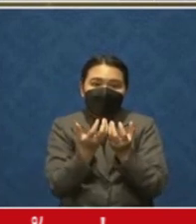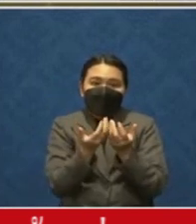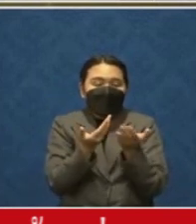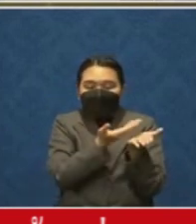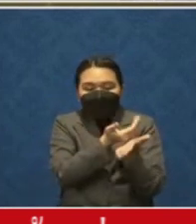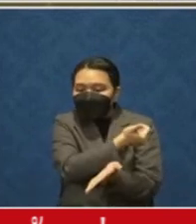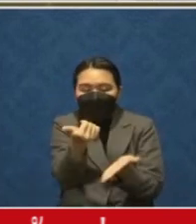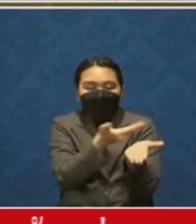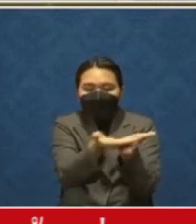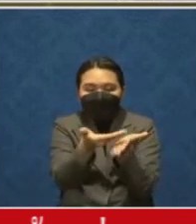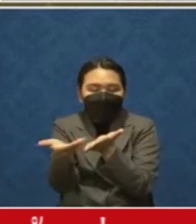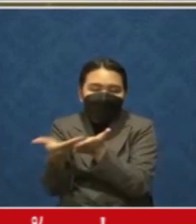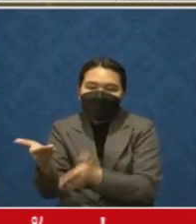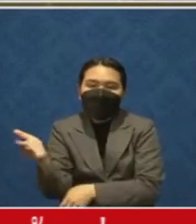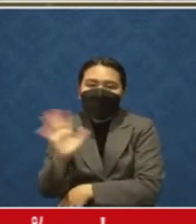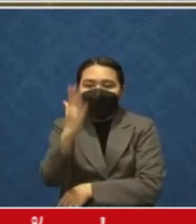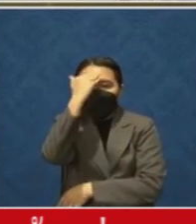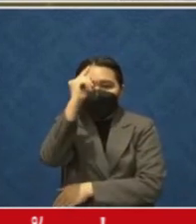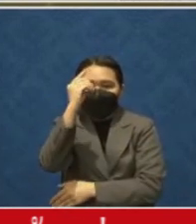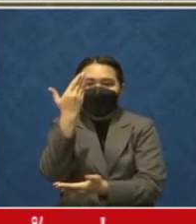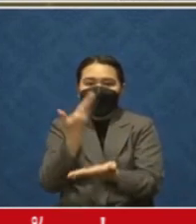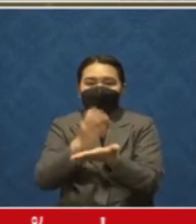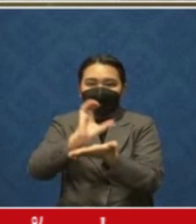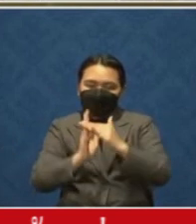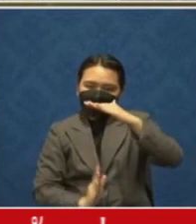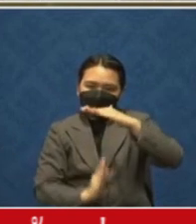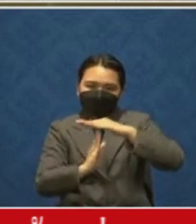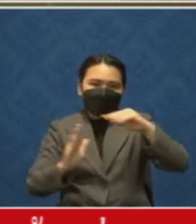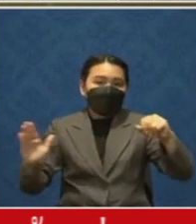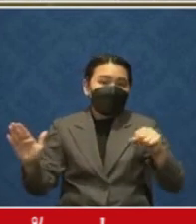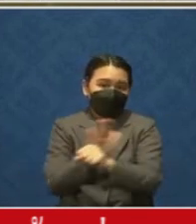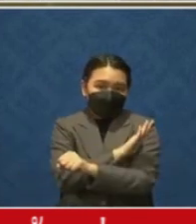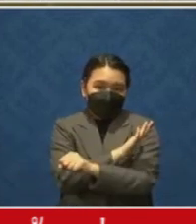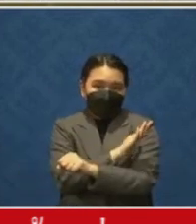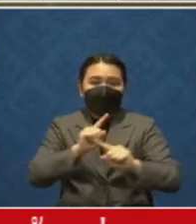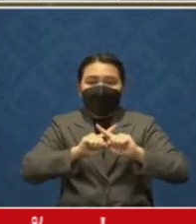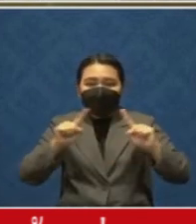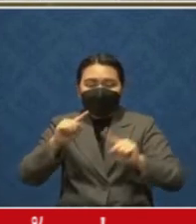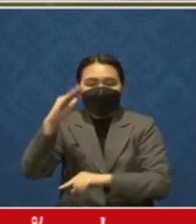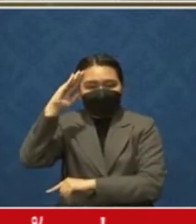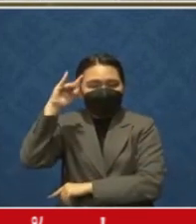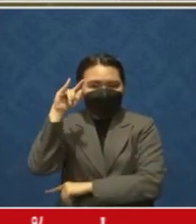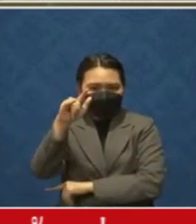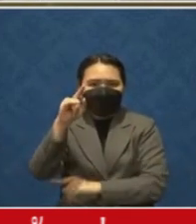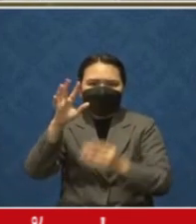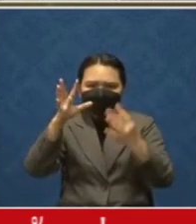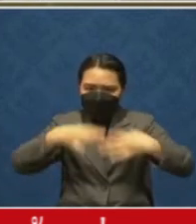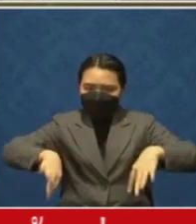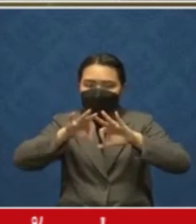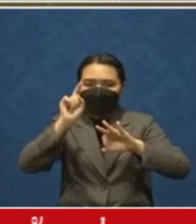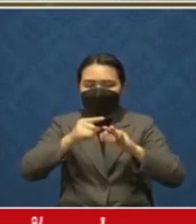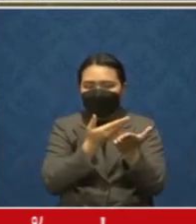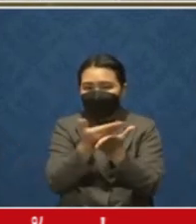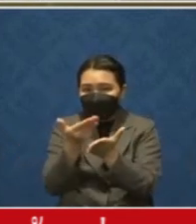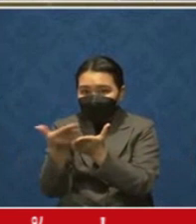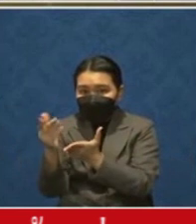ไรอย่างอื่นอีกแล้วครับเพราะว่าเพดานเงินงบประมาณมันเต็มแล้วครับท่านประธานทั้งที่กองทัพอากาศเนี่ยมีความจำเป็นนะครับที่